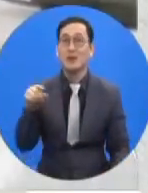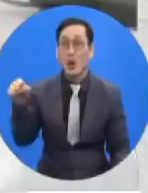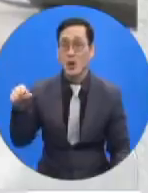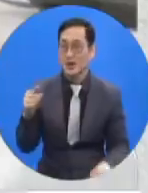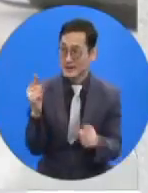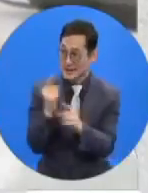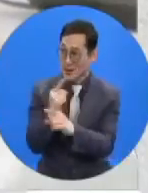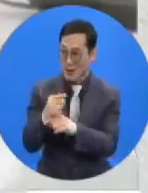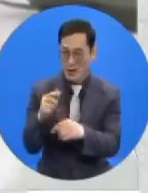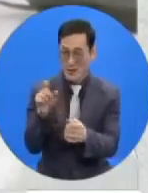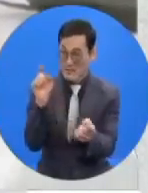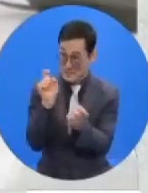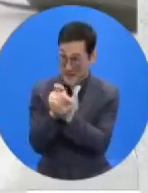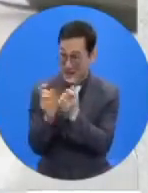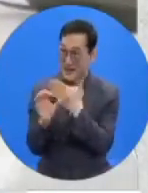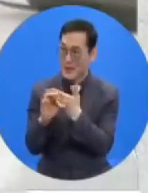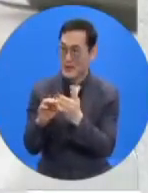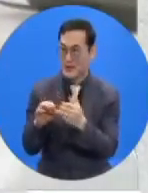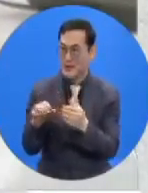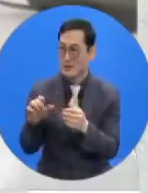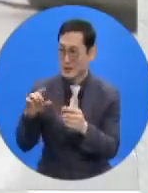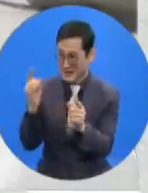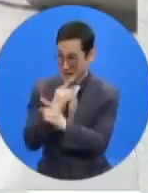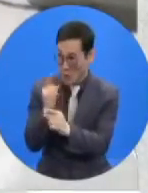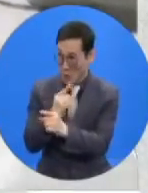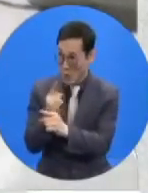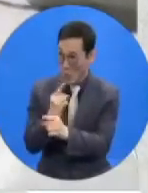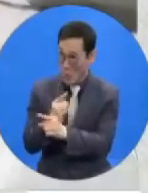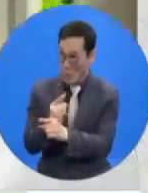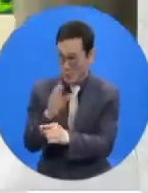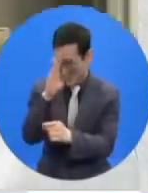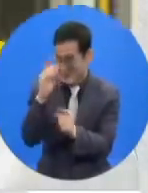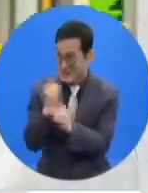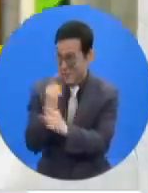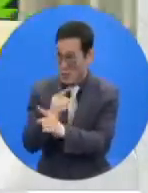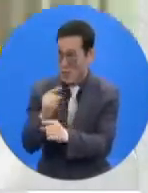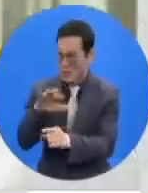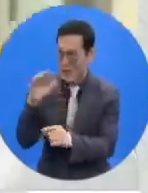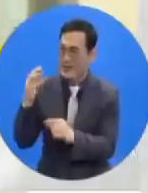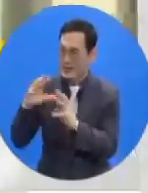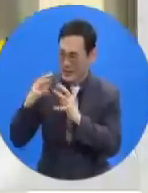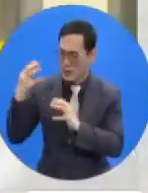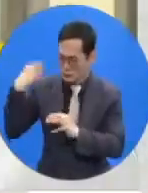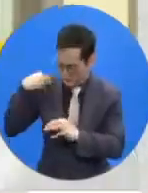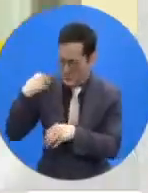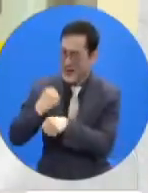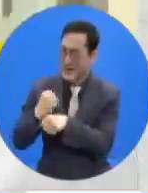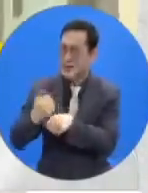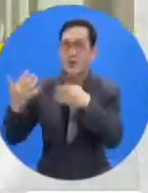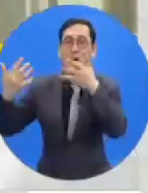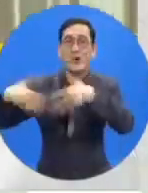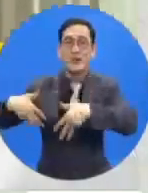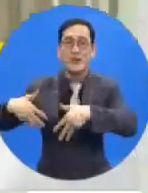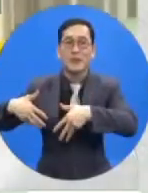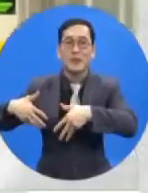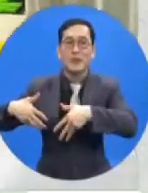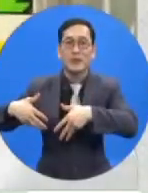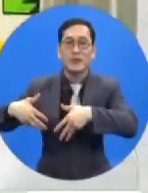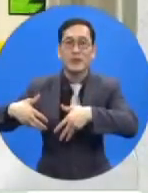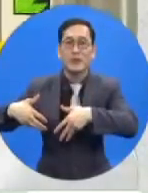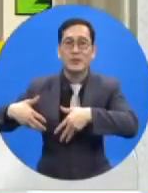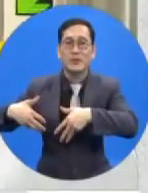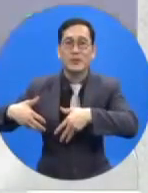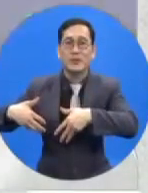동의를 받아서 시행하는 그런 어떤 뭐 융통성도 이렇게 발의를 하게 되면 무리 없이